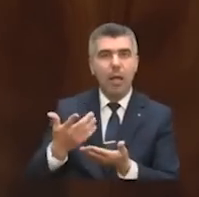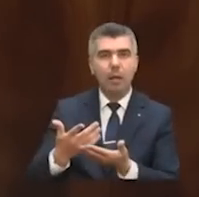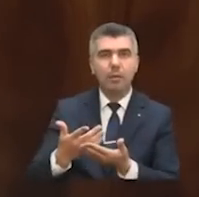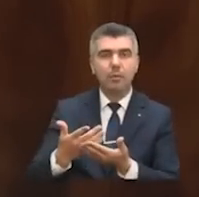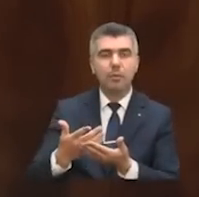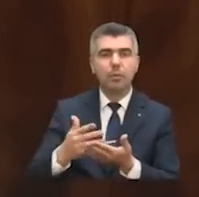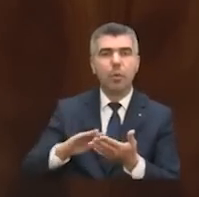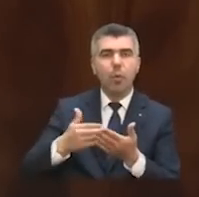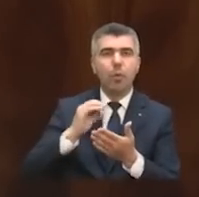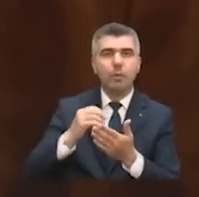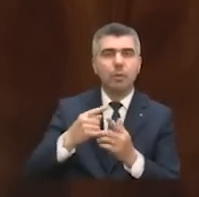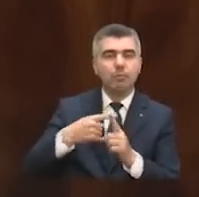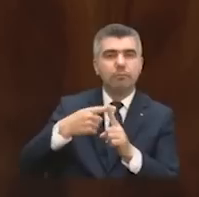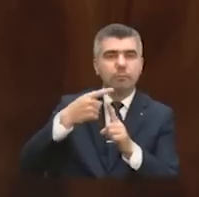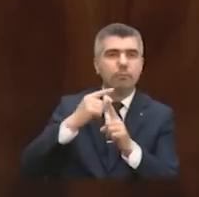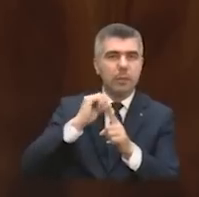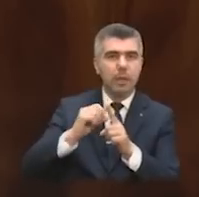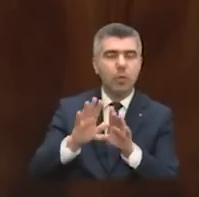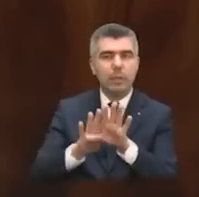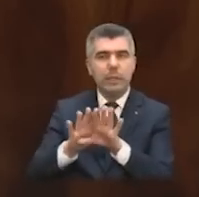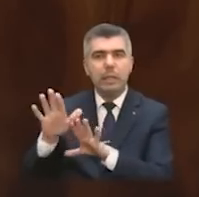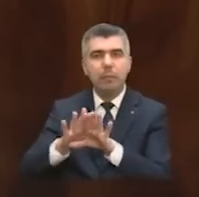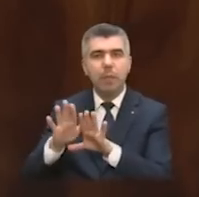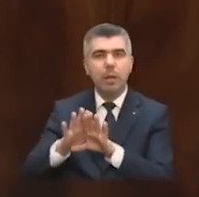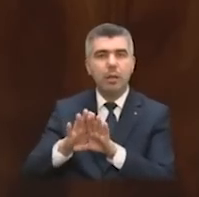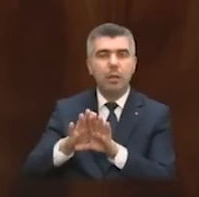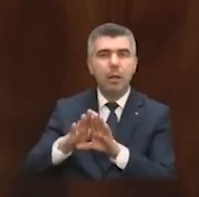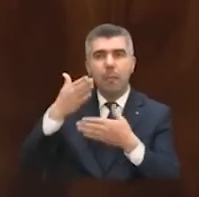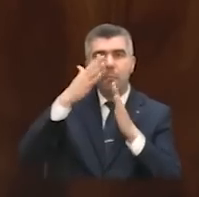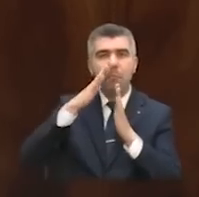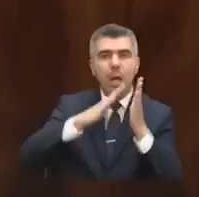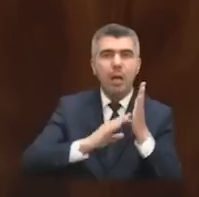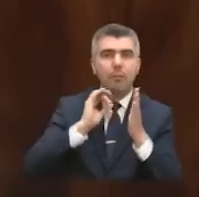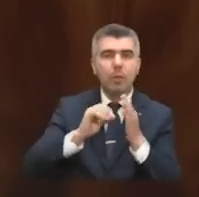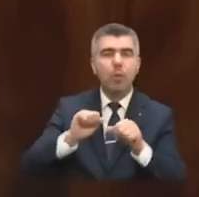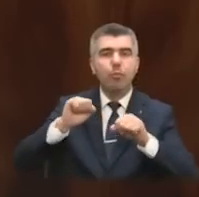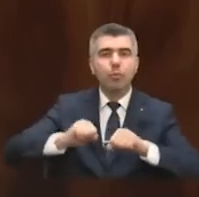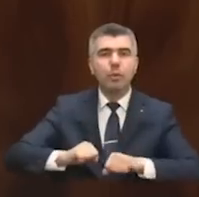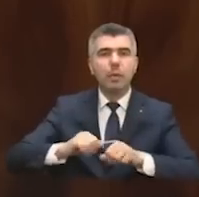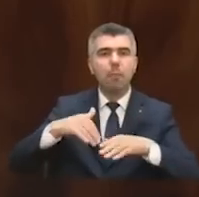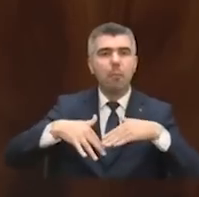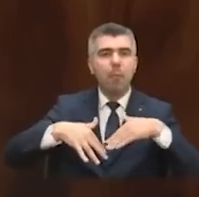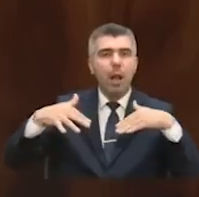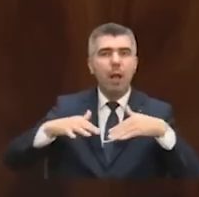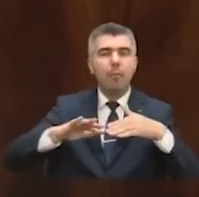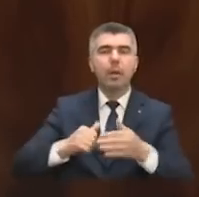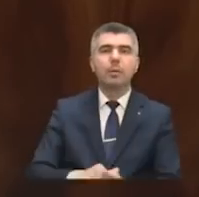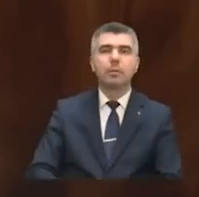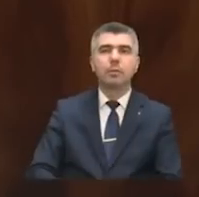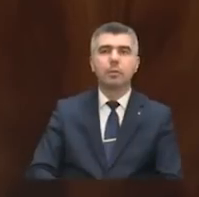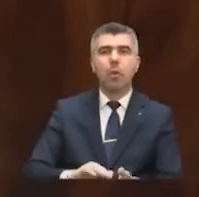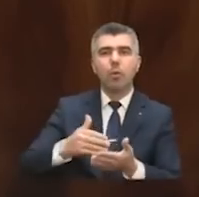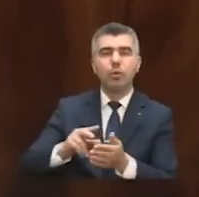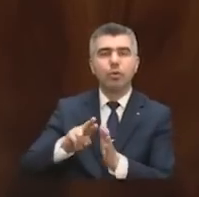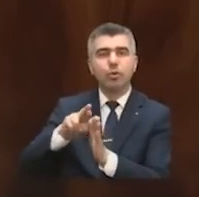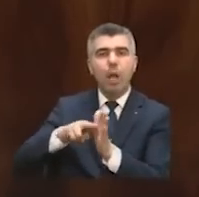ودرنا في مستويات ديال التدبير الترابي في لا المجلس الإقليمي ولا البرلمان يعني ولا الجهة